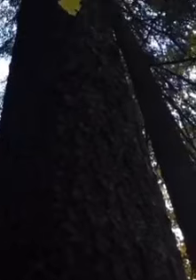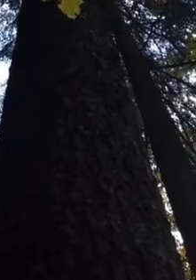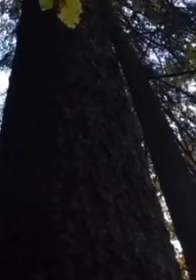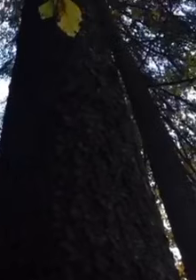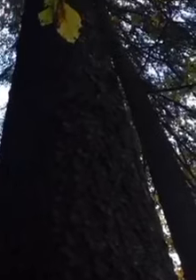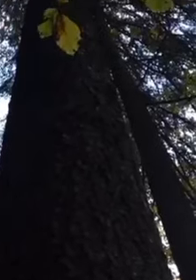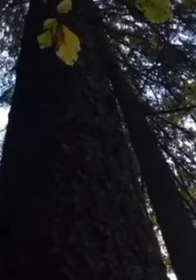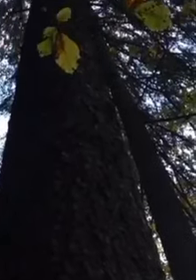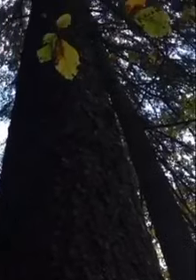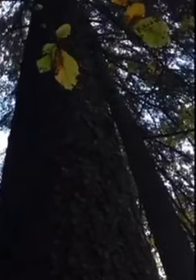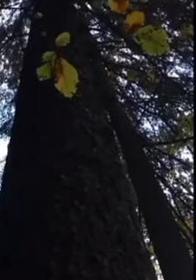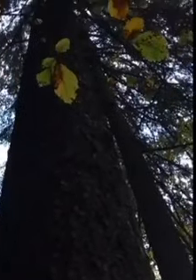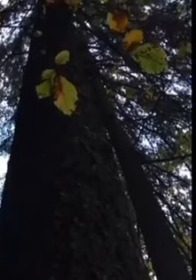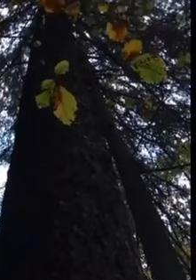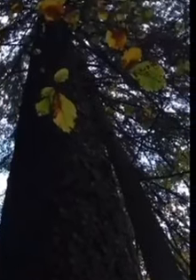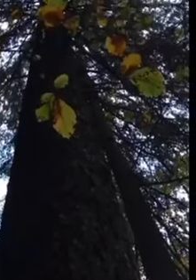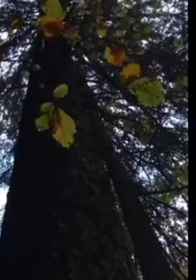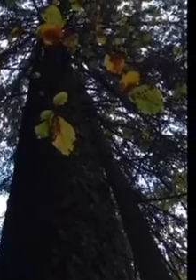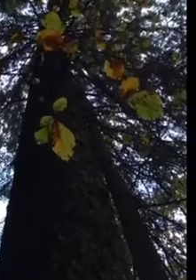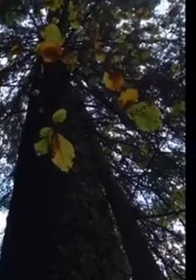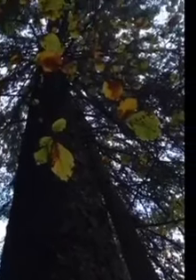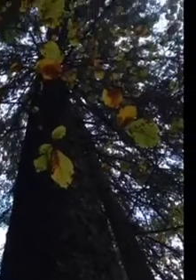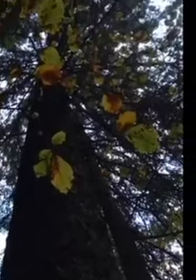si canta